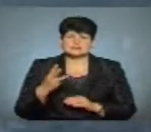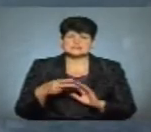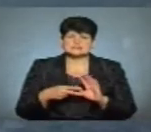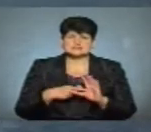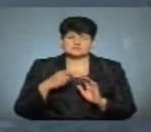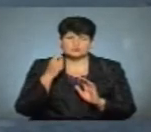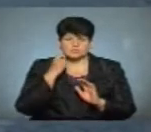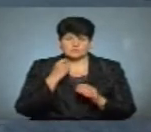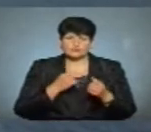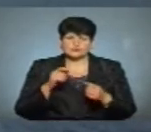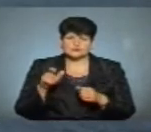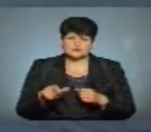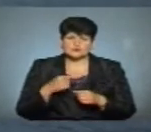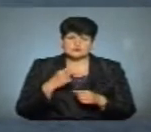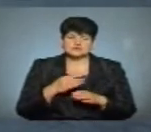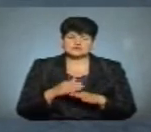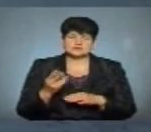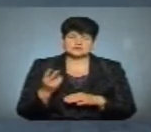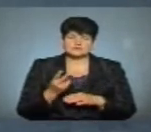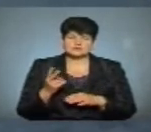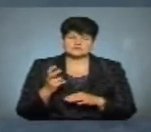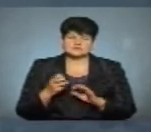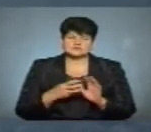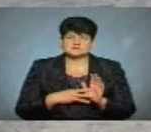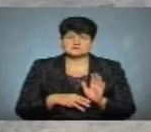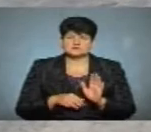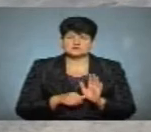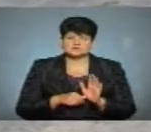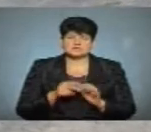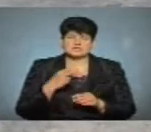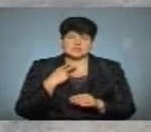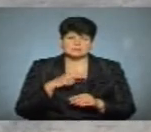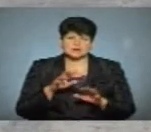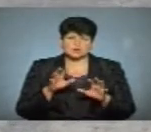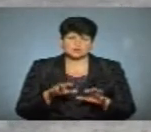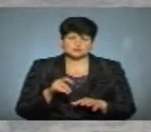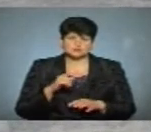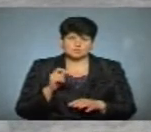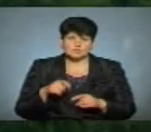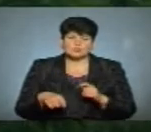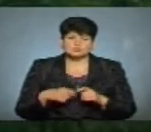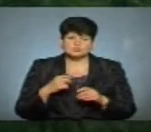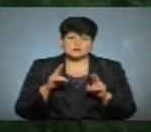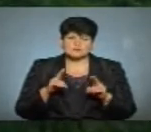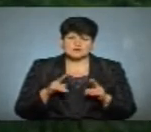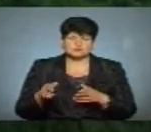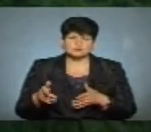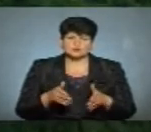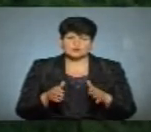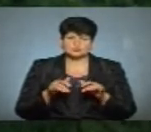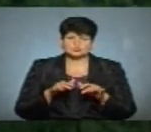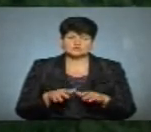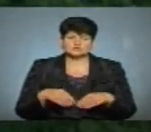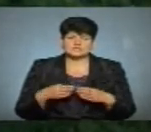37-річному водієві інкримінують частину 2 статті 286 Кримінального кодексу України «Порушення правил дорожнього руху, що